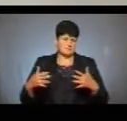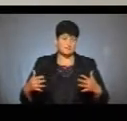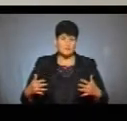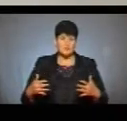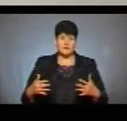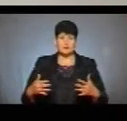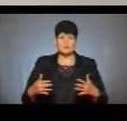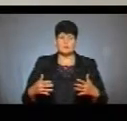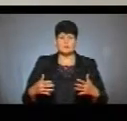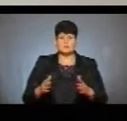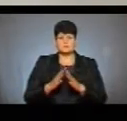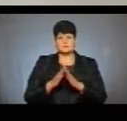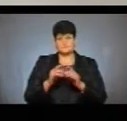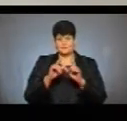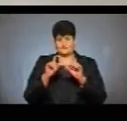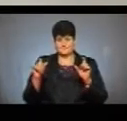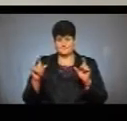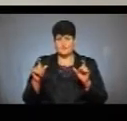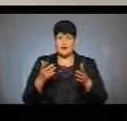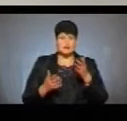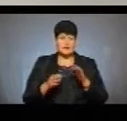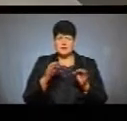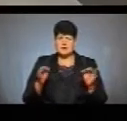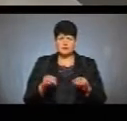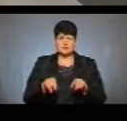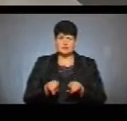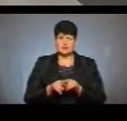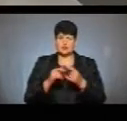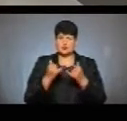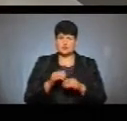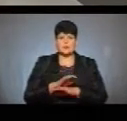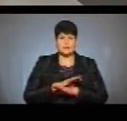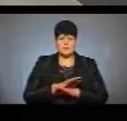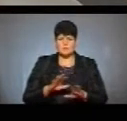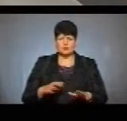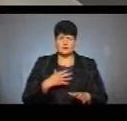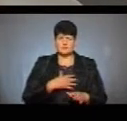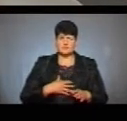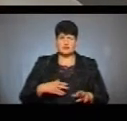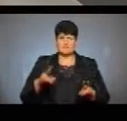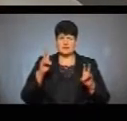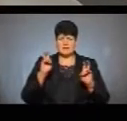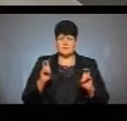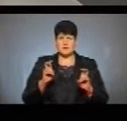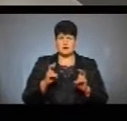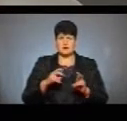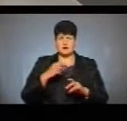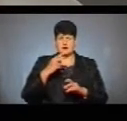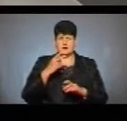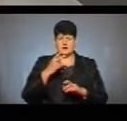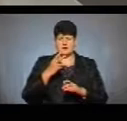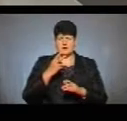чи закликами. Але ніколи, так як сьогодні, не була актуальна тема капітуляції.